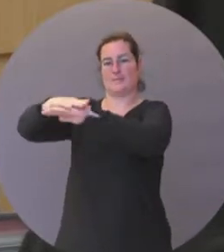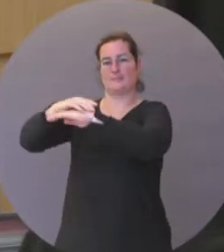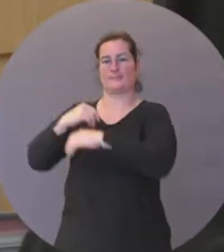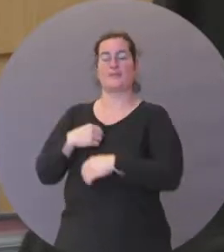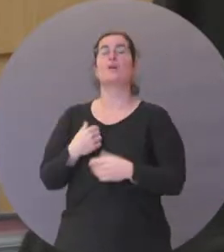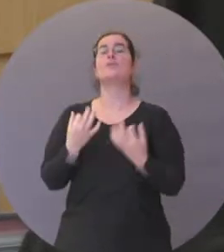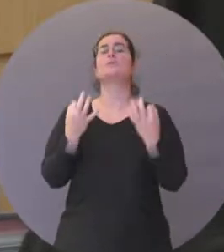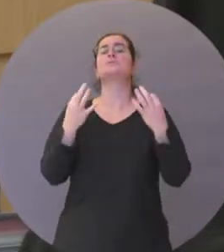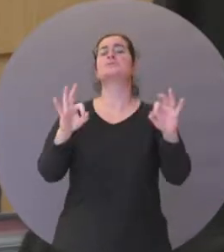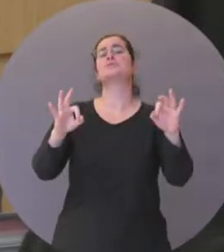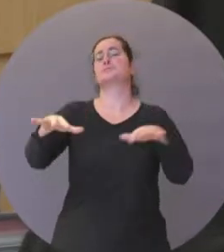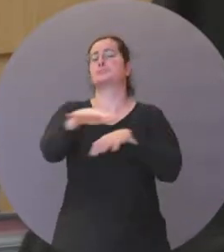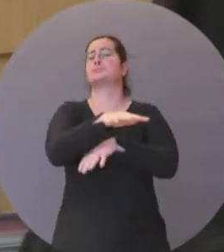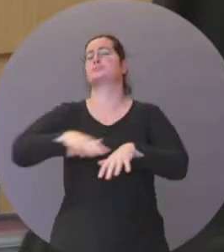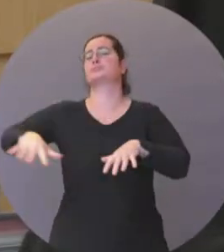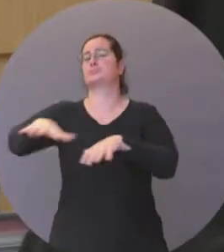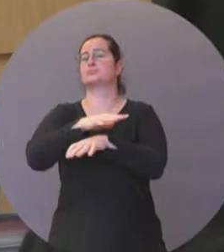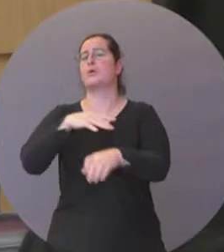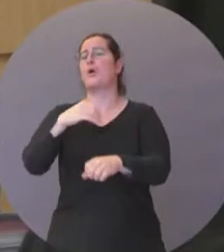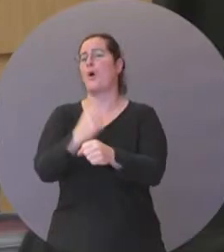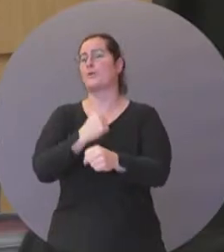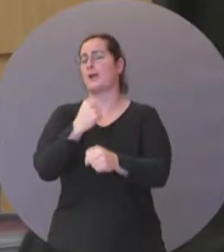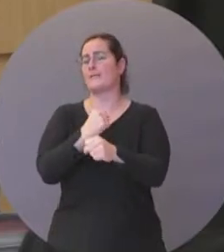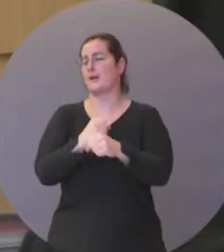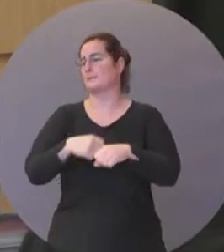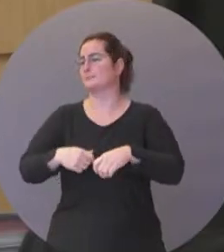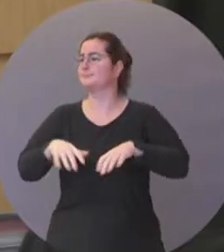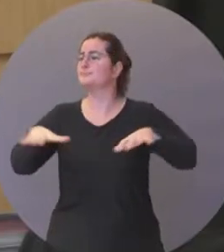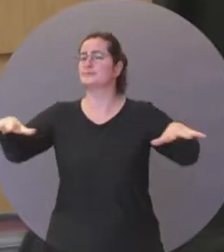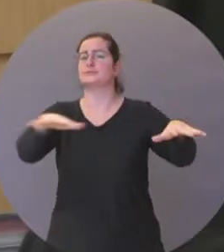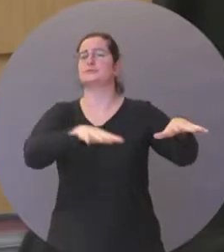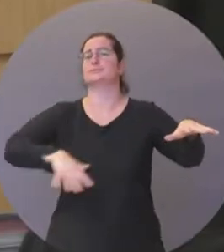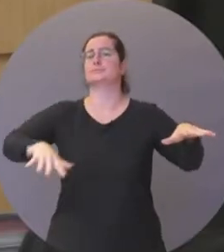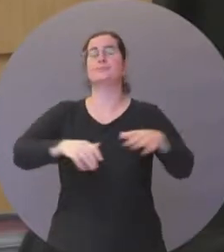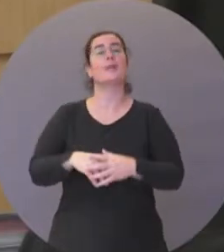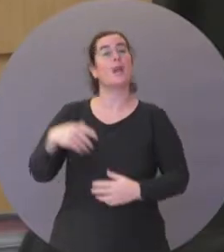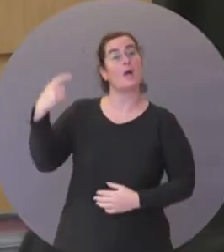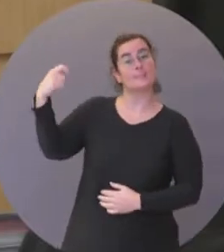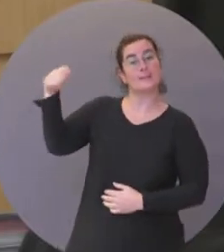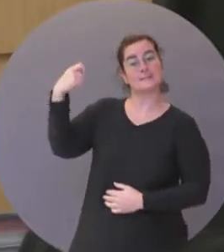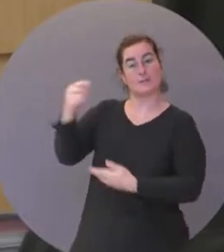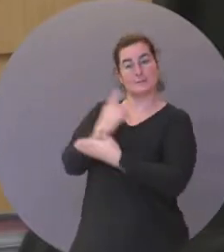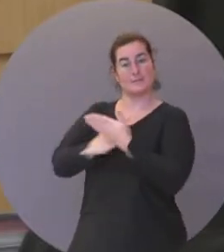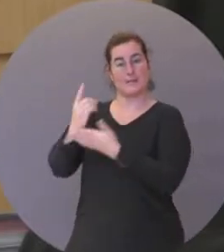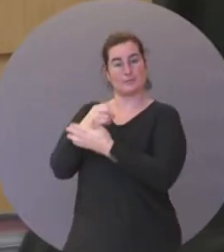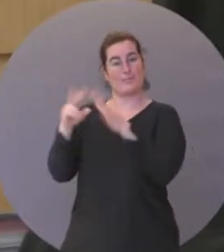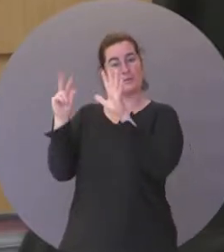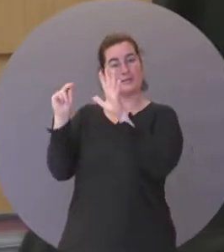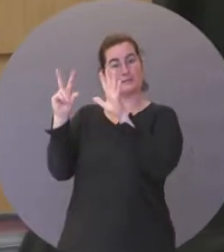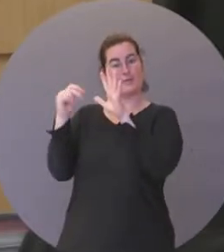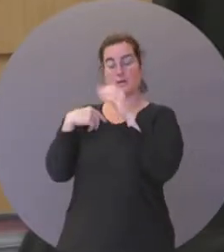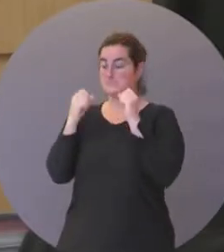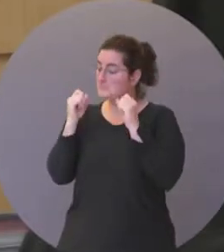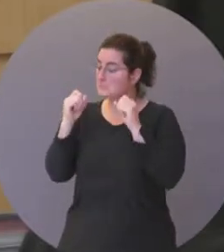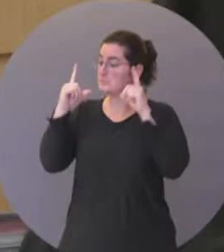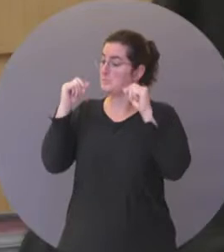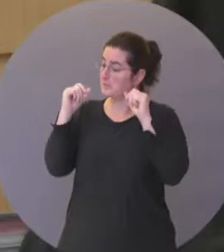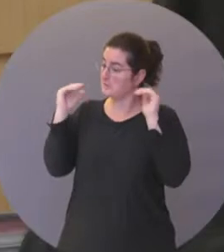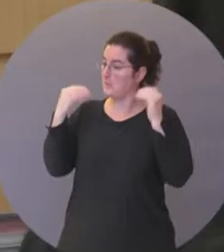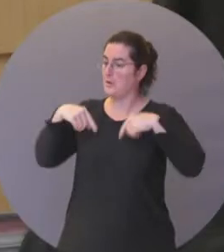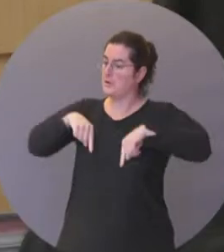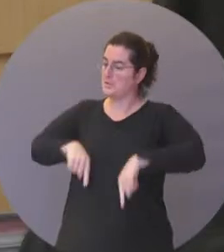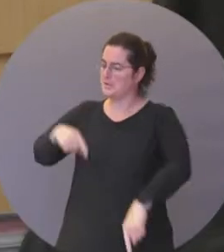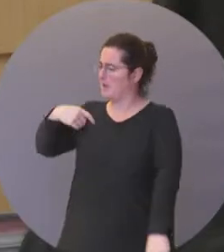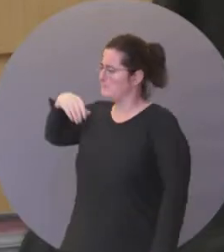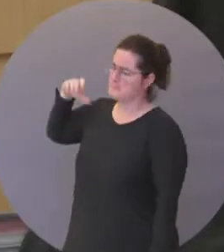d'emplois le président de la Somme se dit d'ailleurs absolument surpris par les moyens considérables que l'État veut